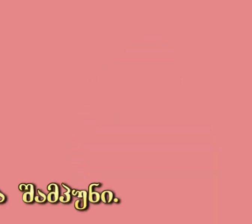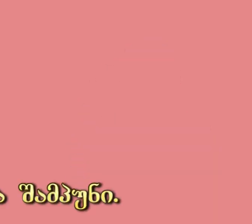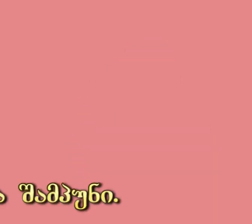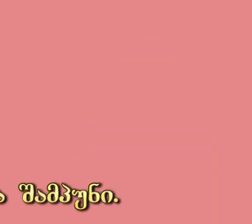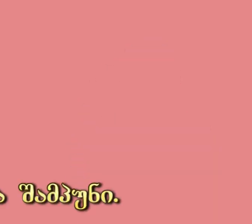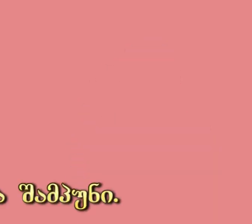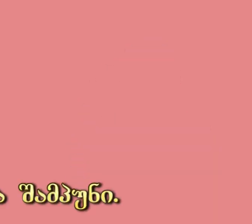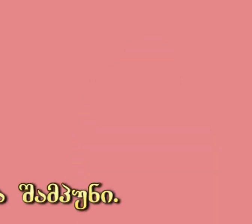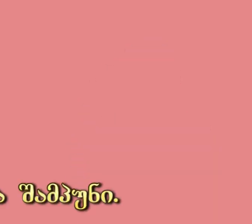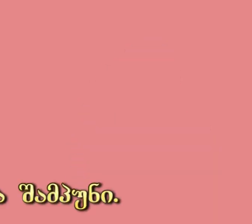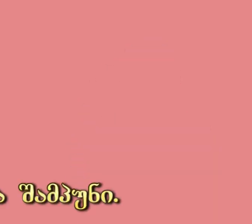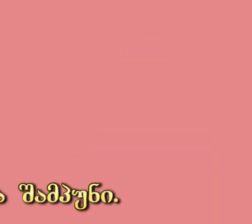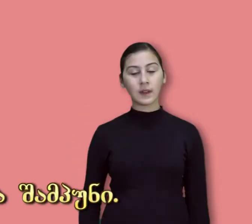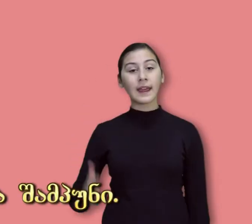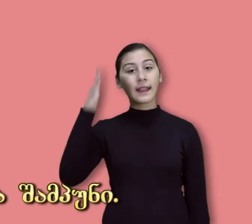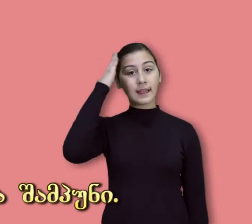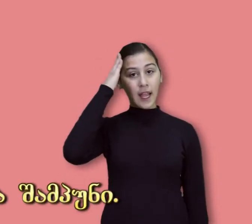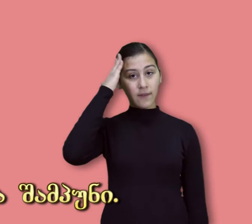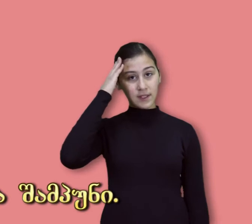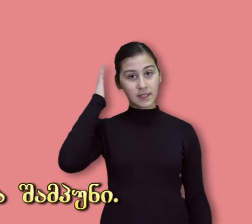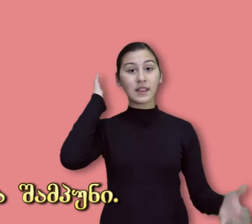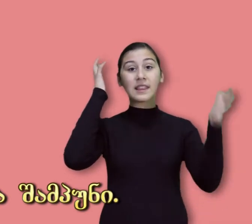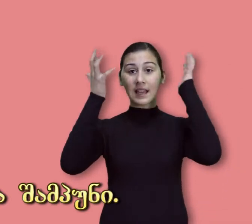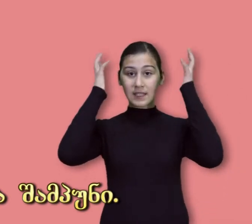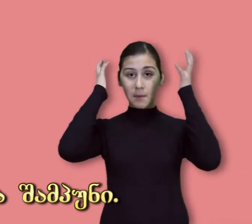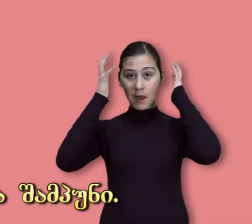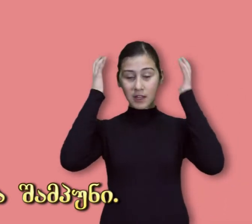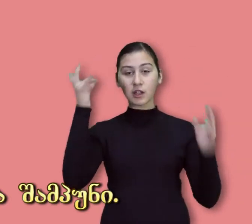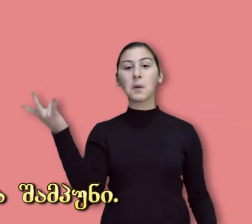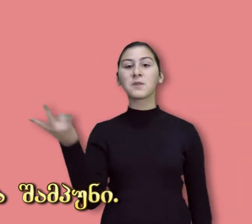თავის დასაბანად მჭირდება შამპუნი.